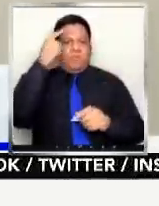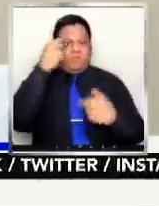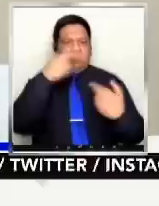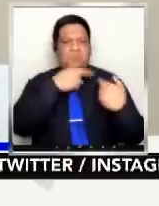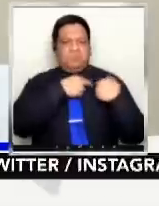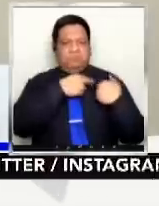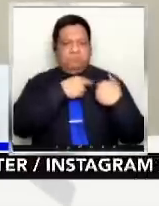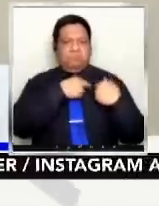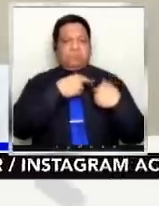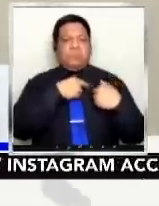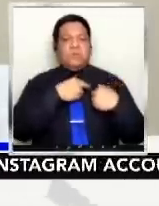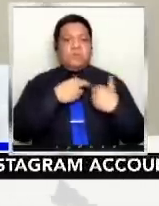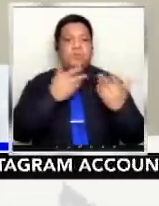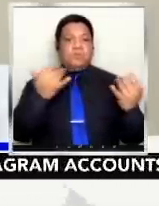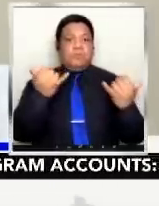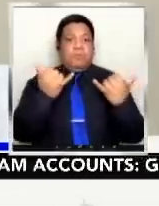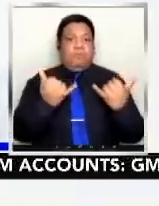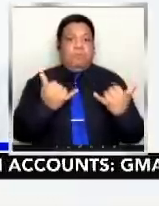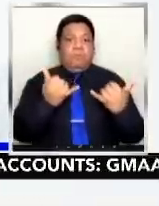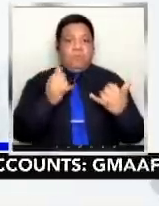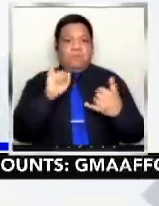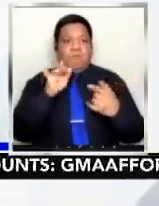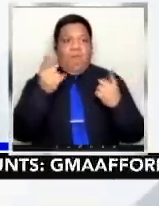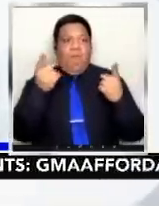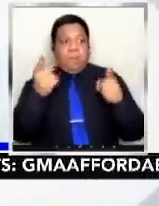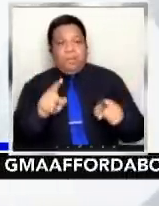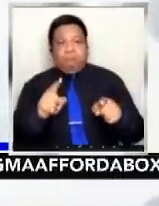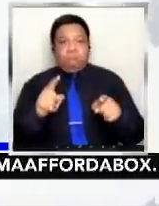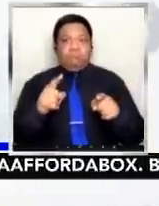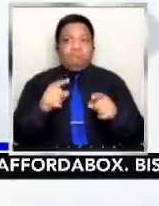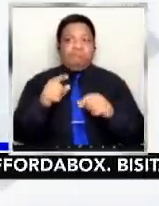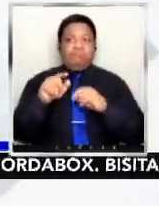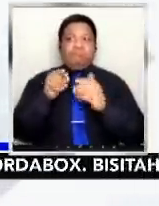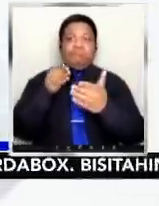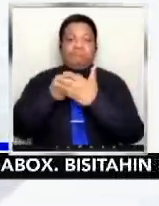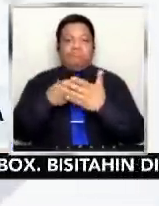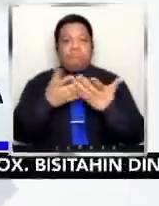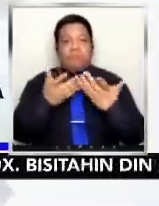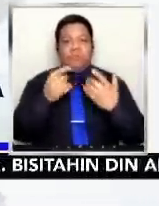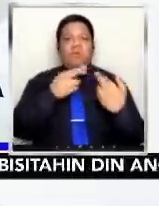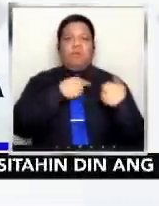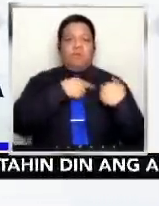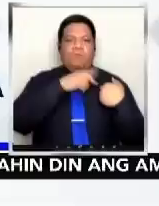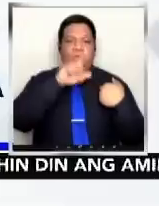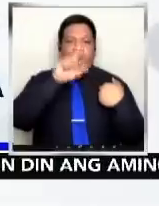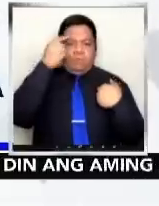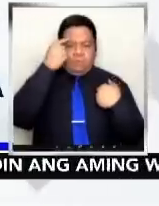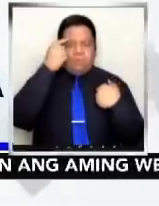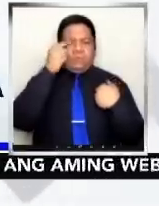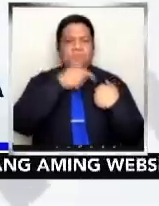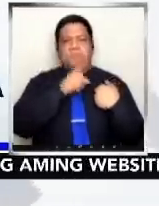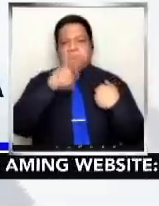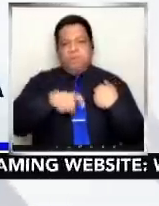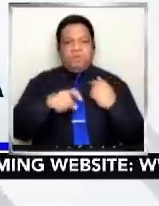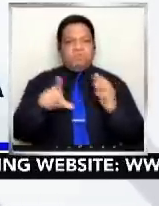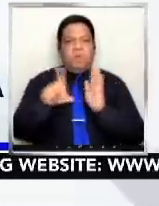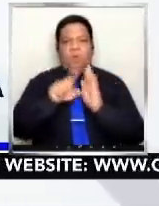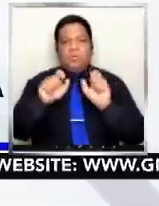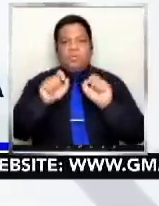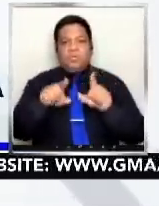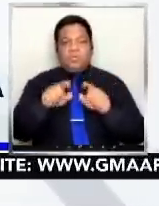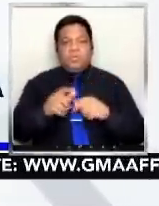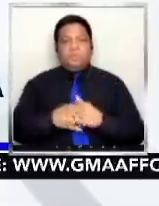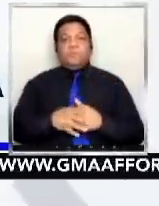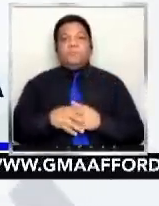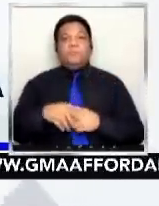talaga pong hindi po pwede po ang commercialization. Ikinatuwa ng Federation of Filipino-Chinese Chambers of Commerce and Industry ang utos ng